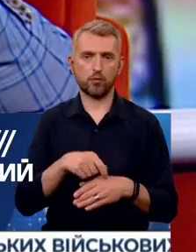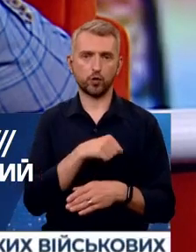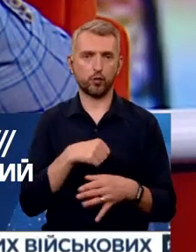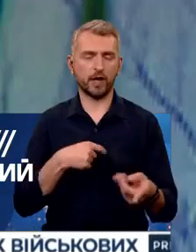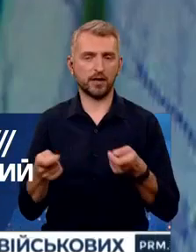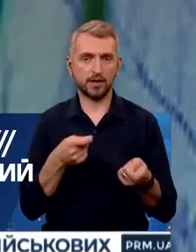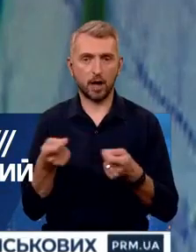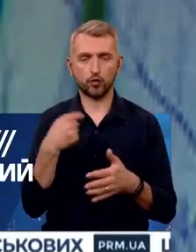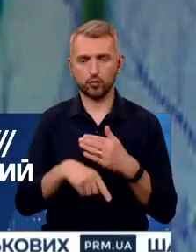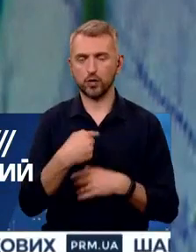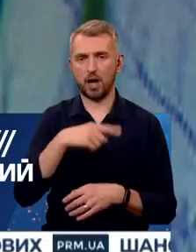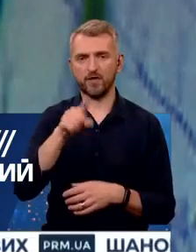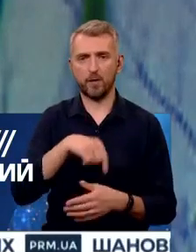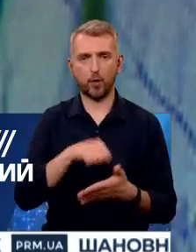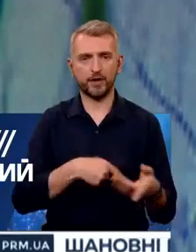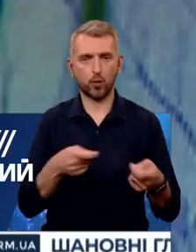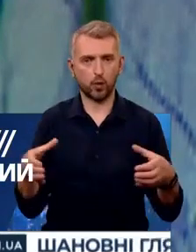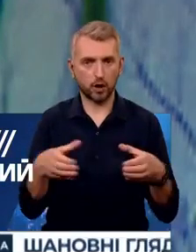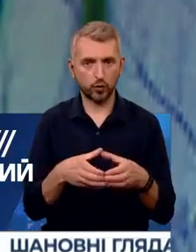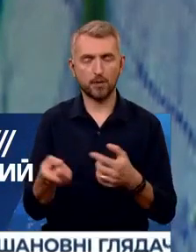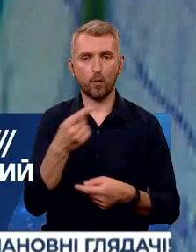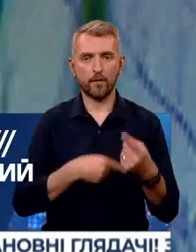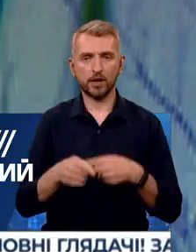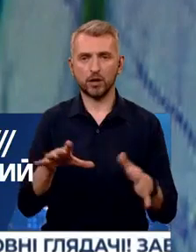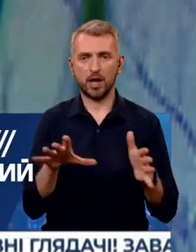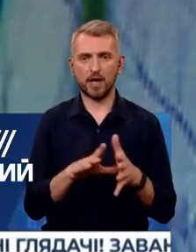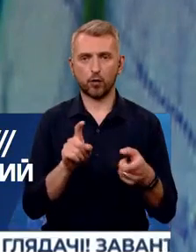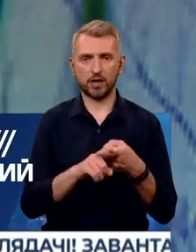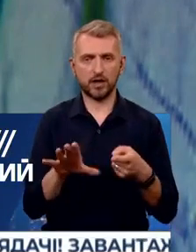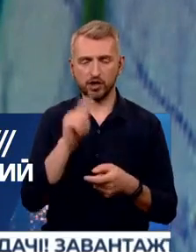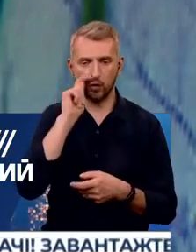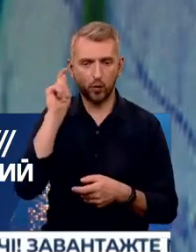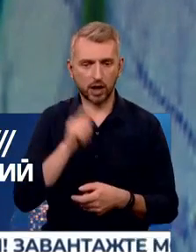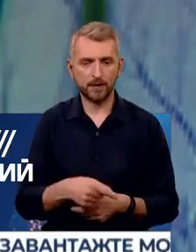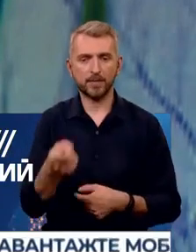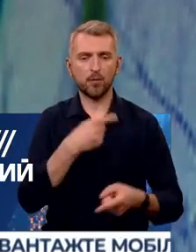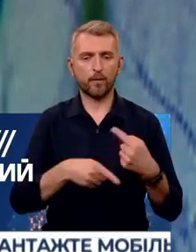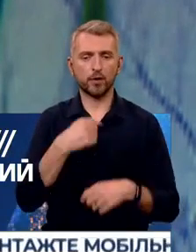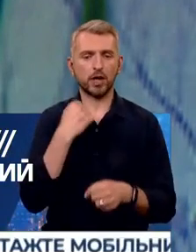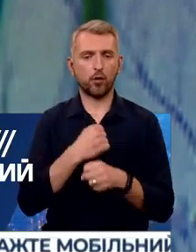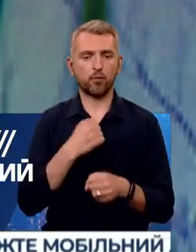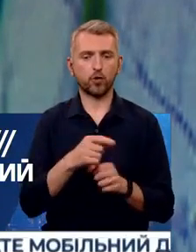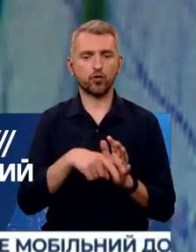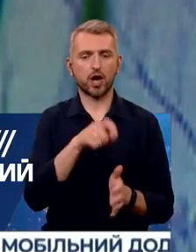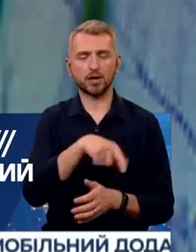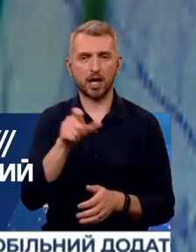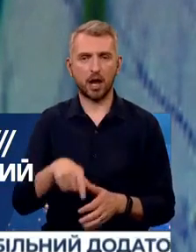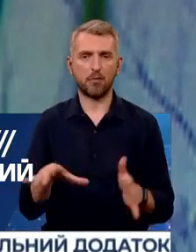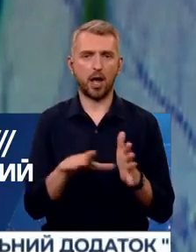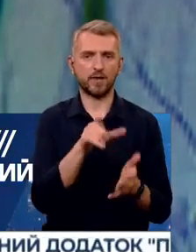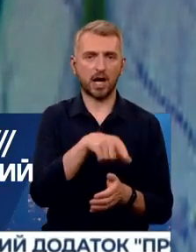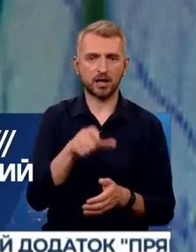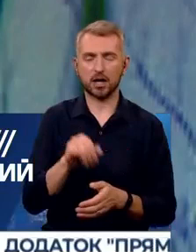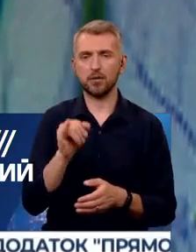суверенітету. Тому я вимагаю від уряду повернути енергонезалежність України, повернути роботу шахтарям, енергетикам